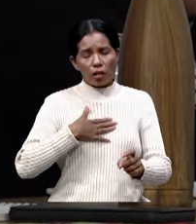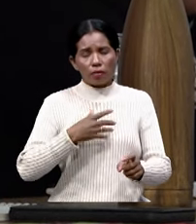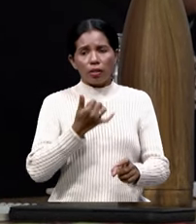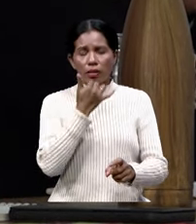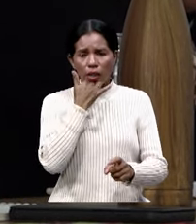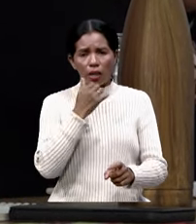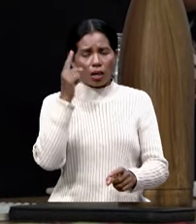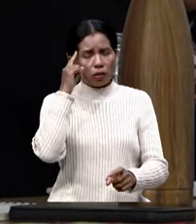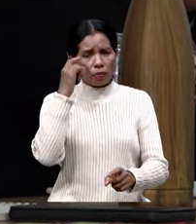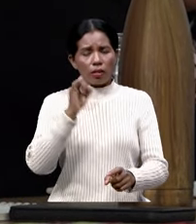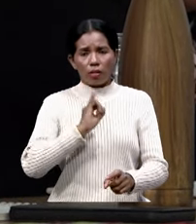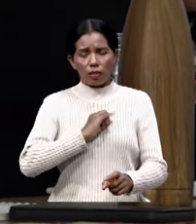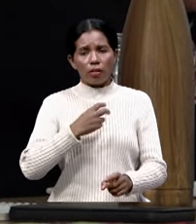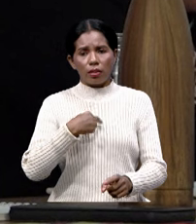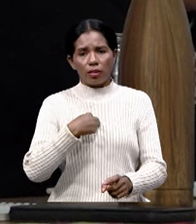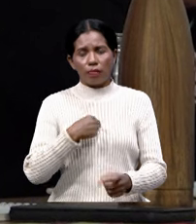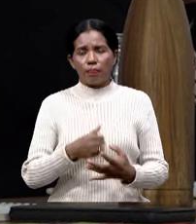dulu.